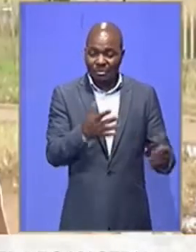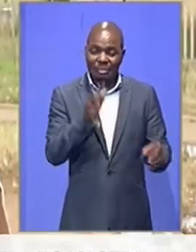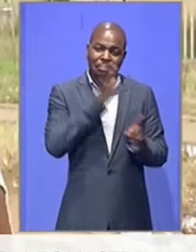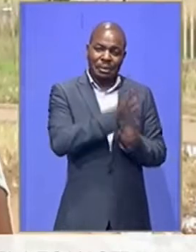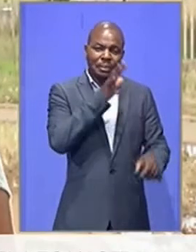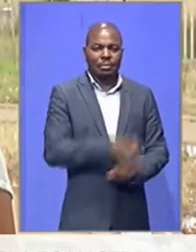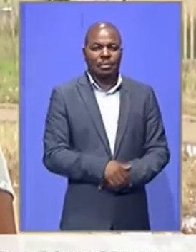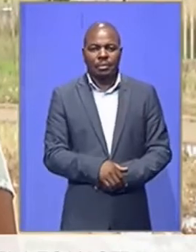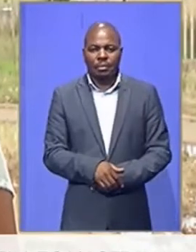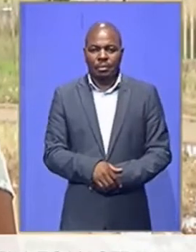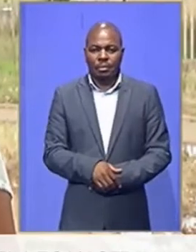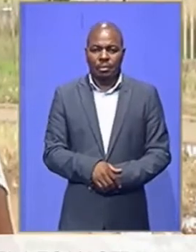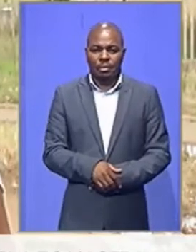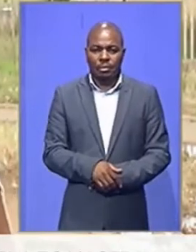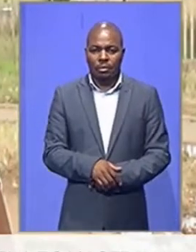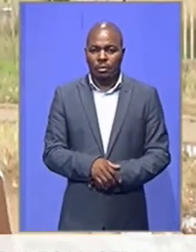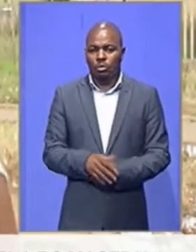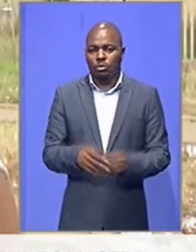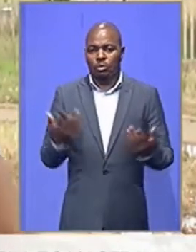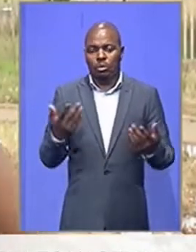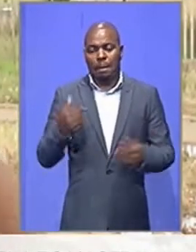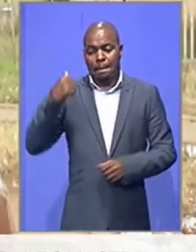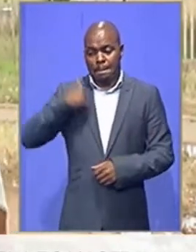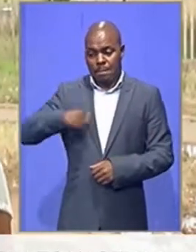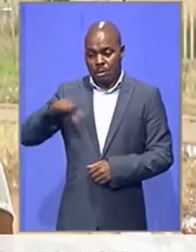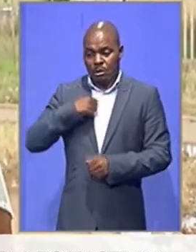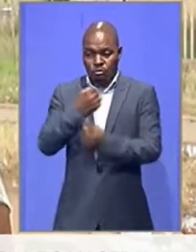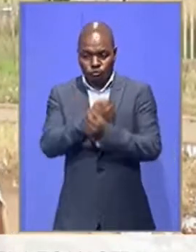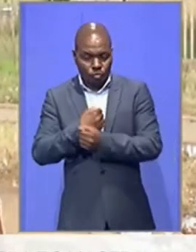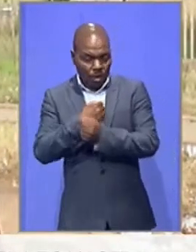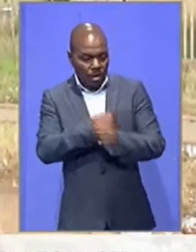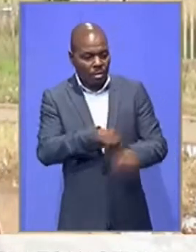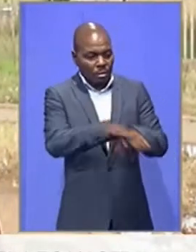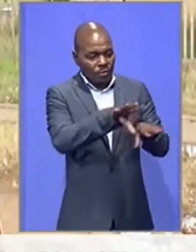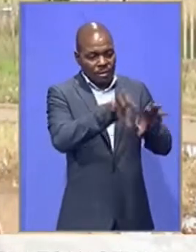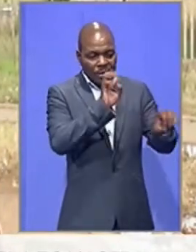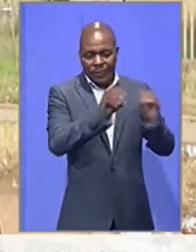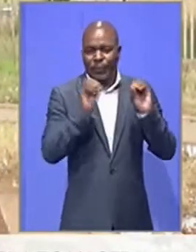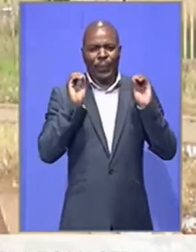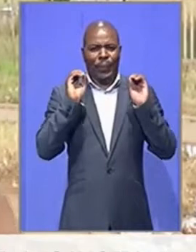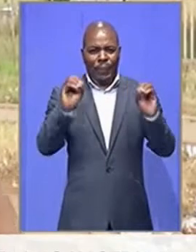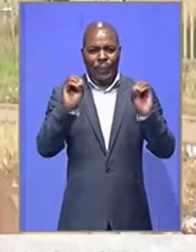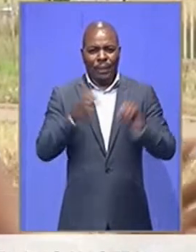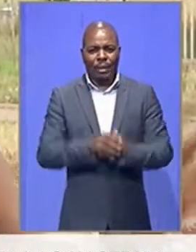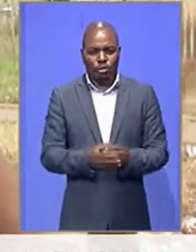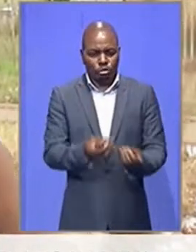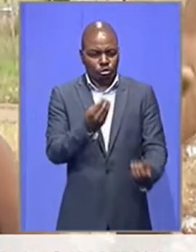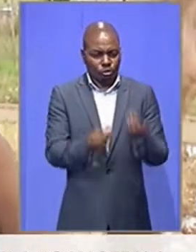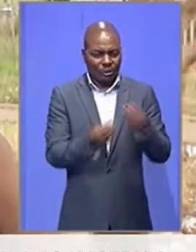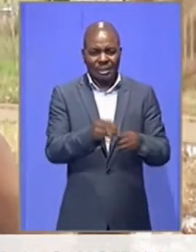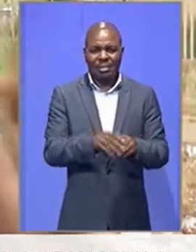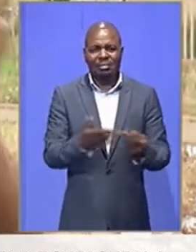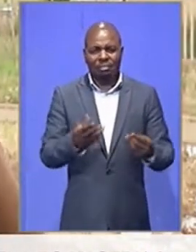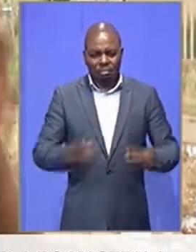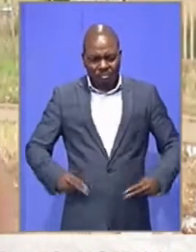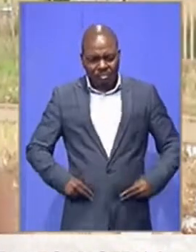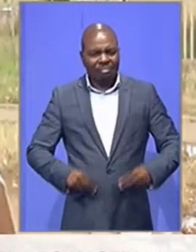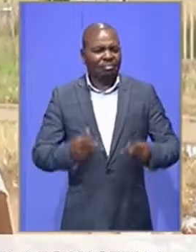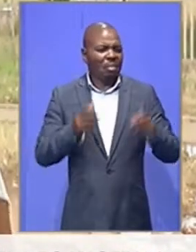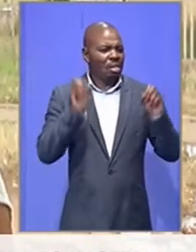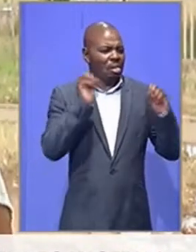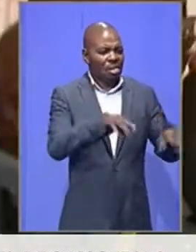rena dilori tsa masepala tse di tsa matlakala mo garona, bana di-pampers gotlhe dintšha di a digogogoga